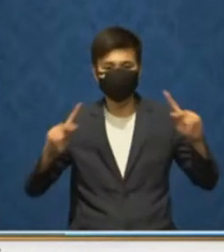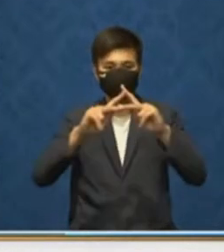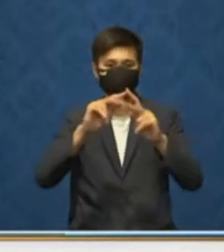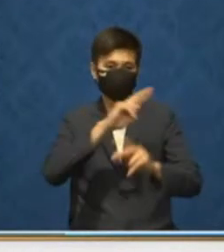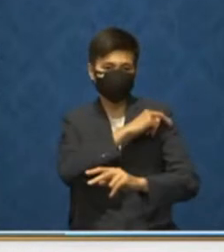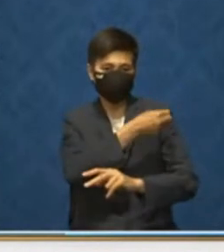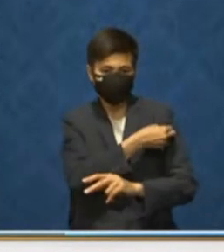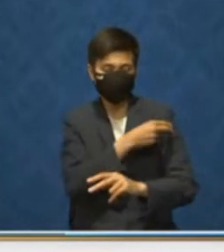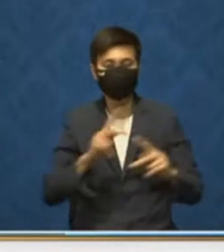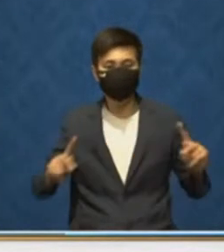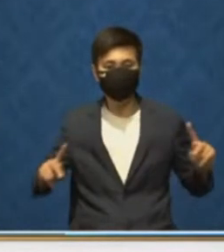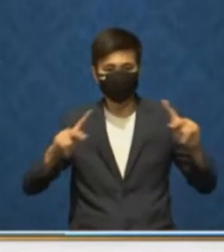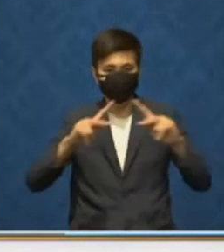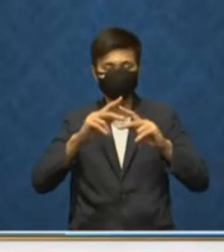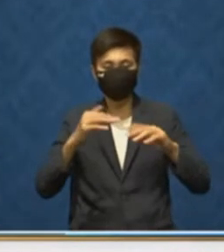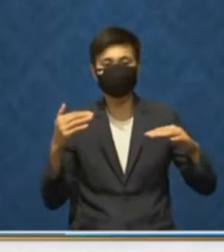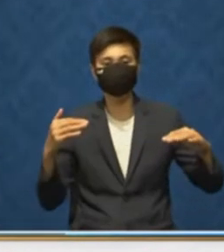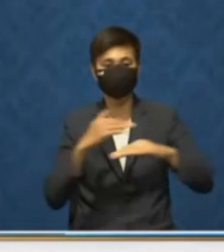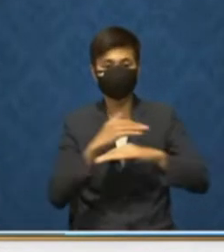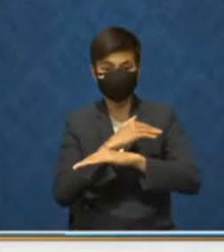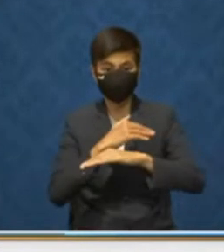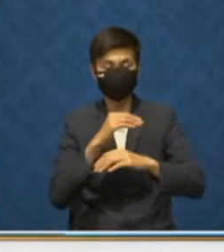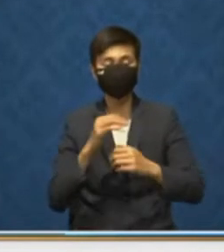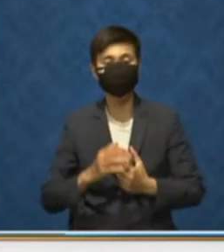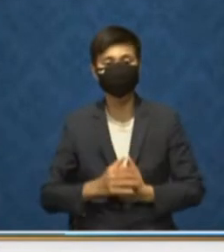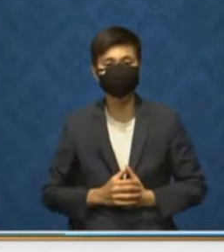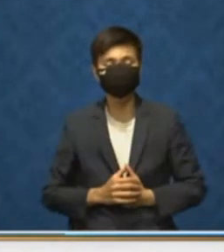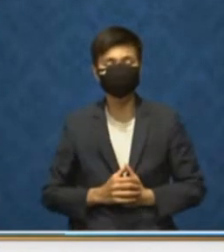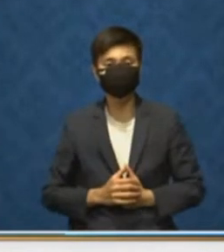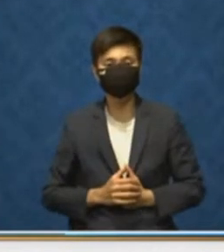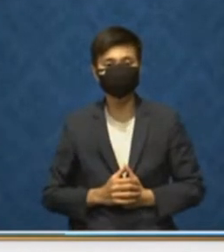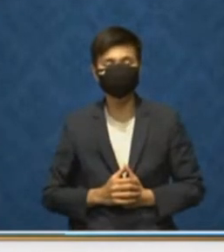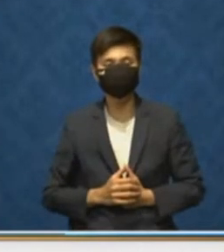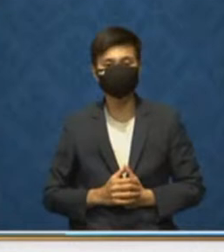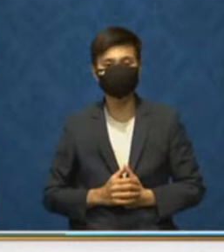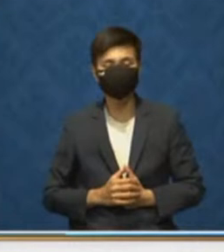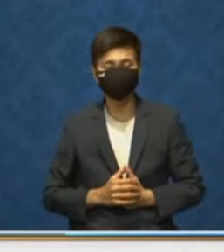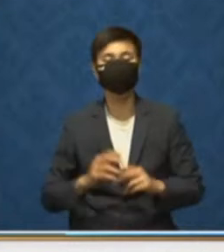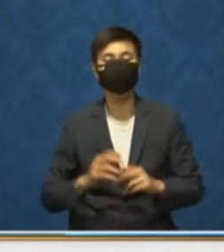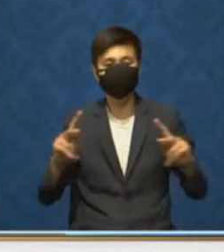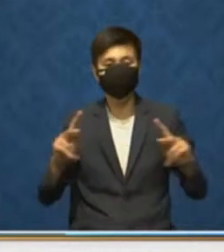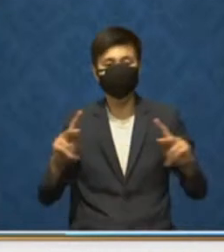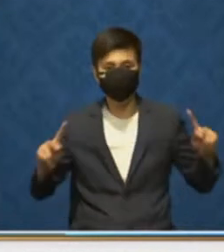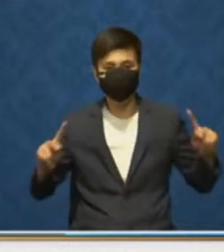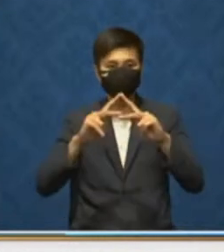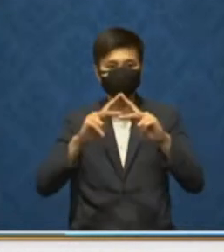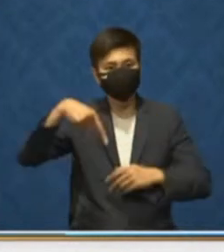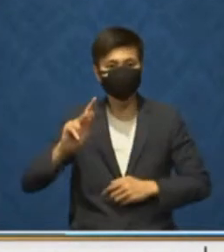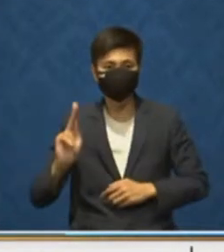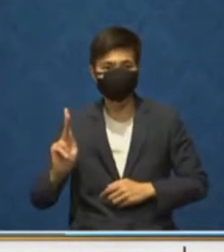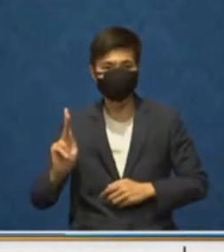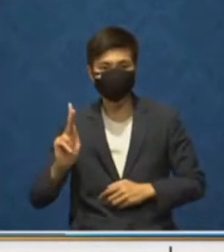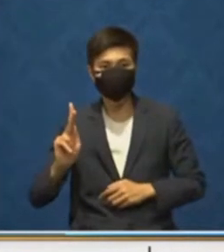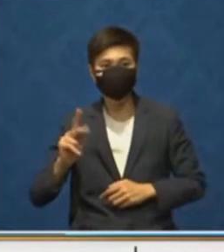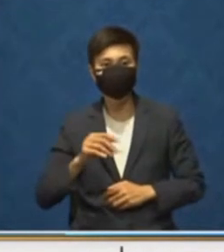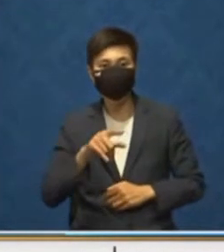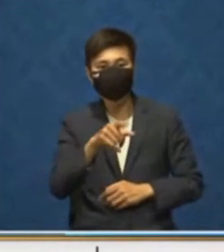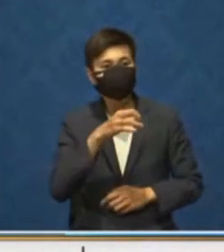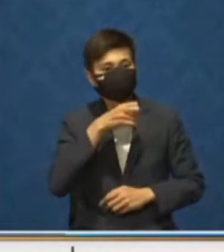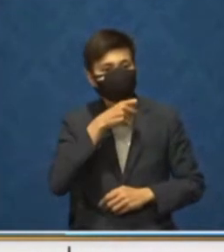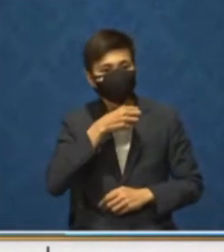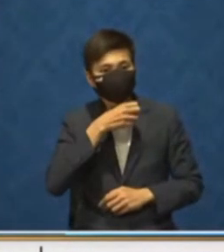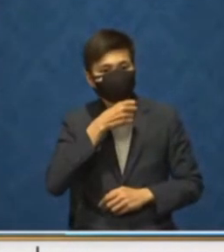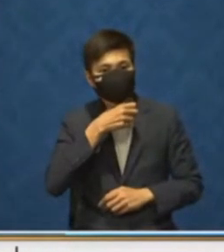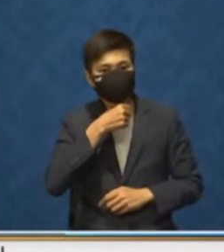คมนาคมนะฮะแล้วก็กระทรวงพัฒนาสังคมสีส้มนั้นนะซึ่งก็ส่งให้น่า